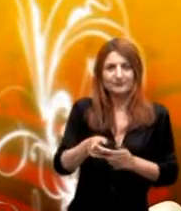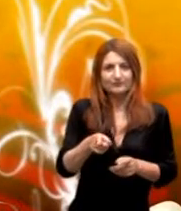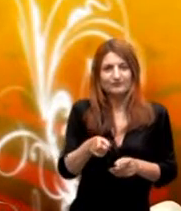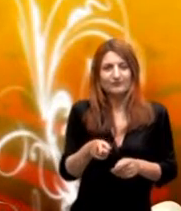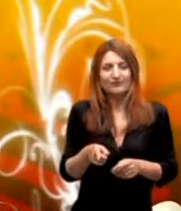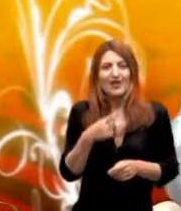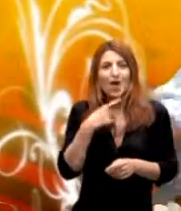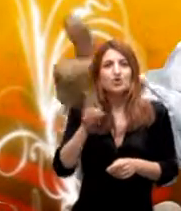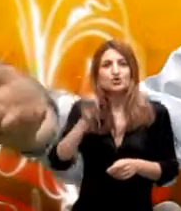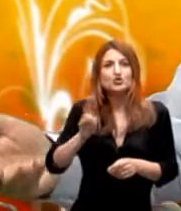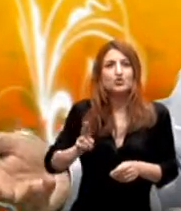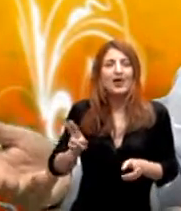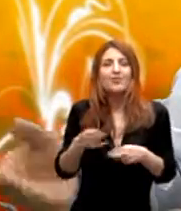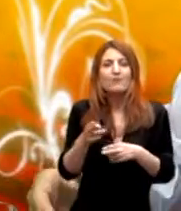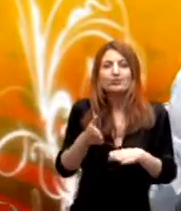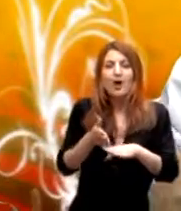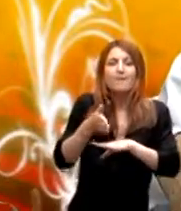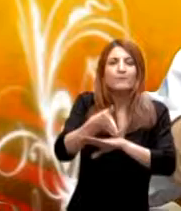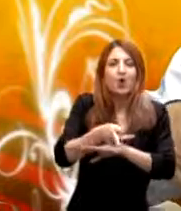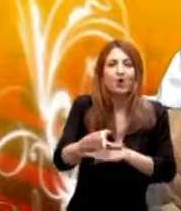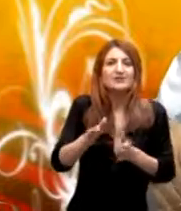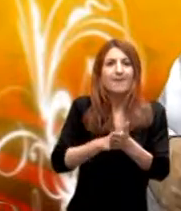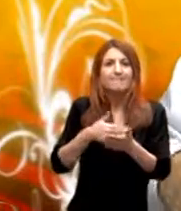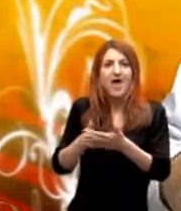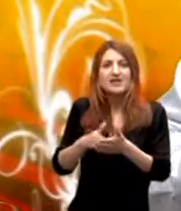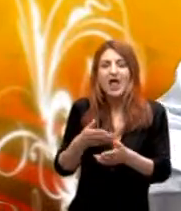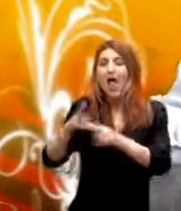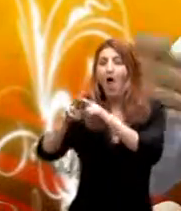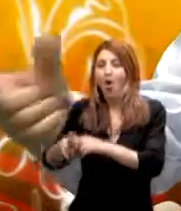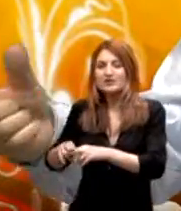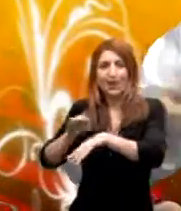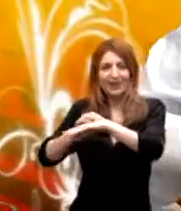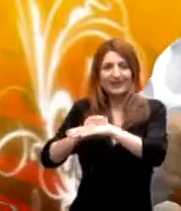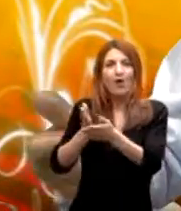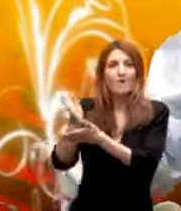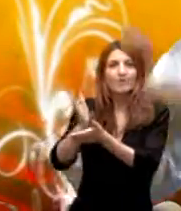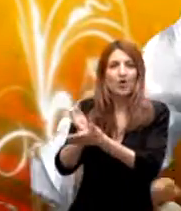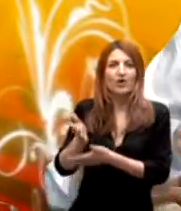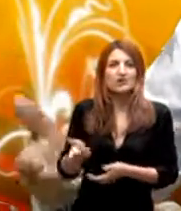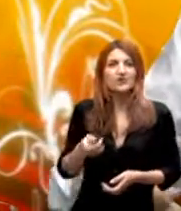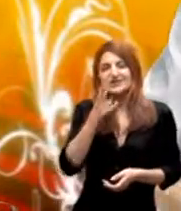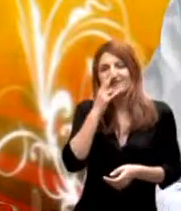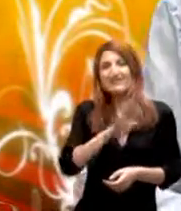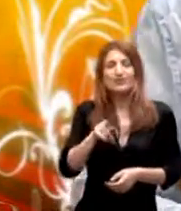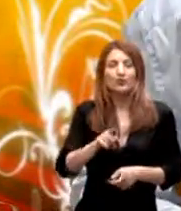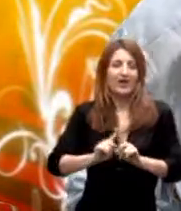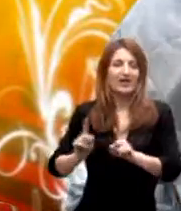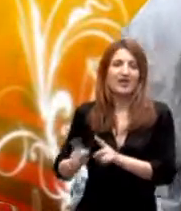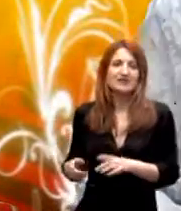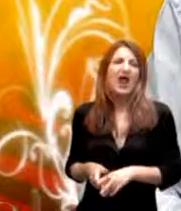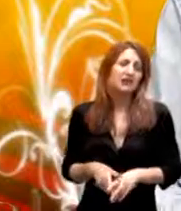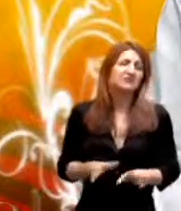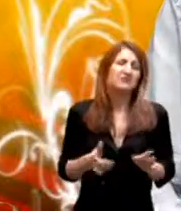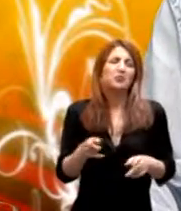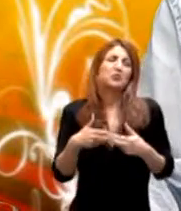tako da struja ne može proći kroz mast, a prolazi kroz ostatak tkiva. I onda se vidi zapravo razlika. To vam je razlika. Ali odlično, tu smo